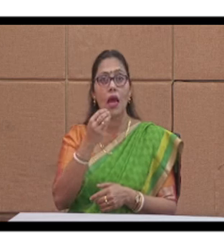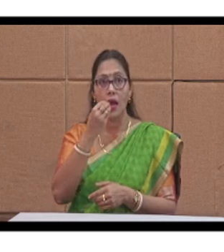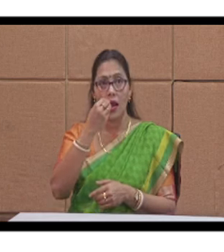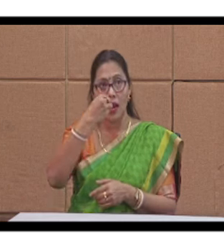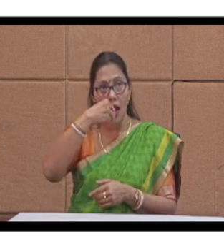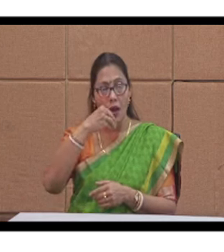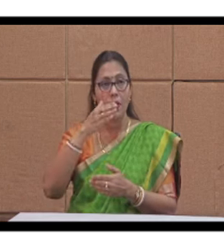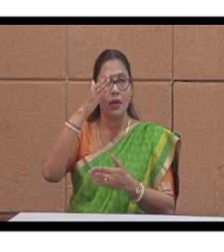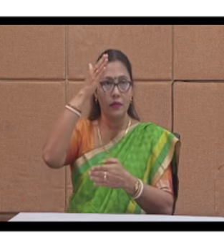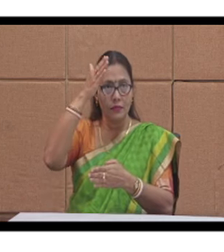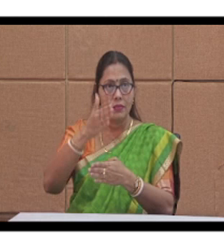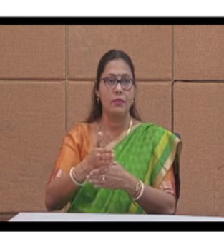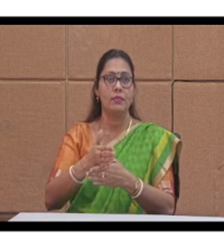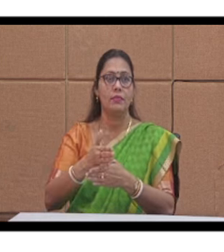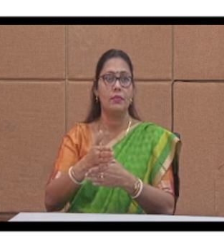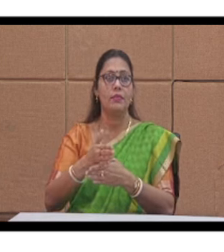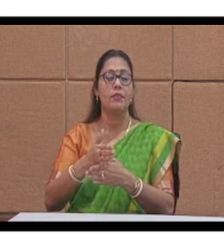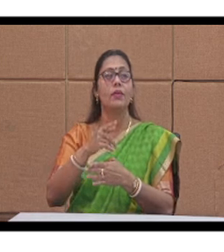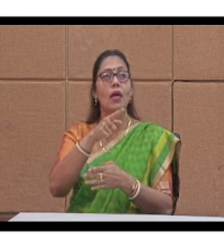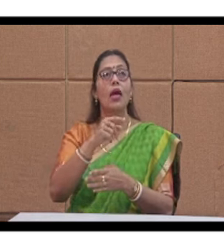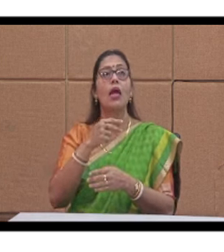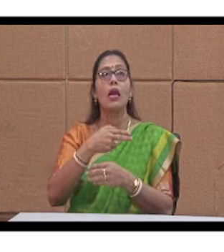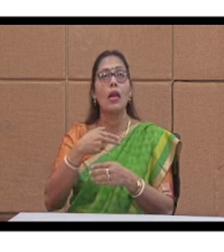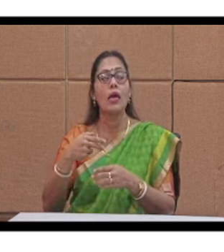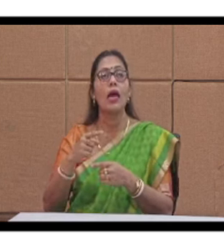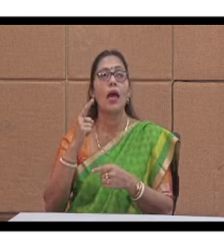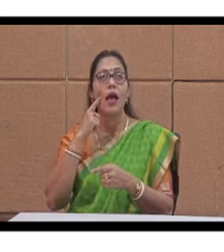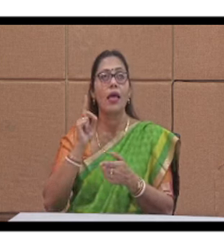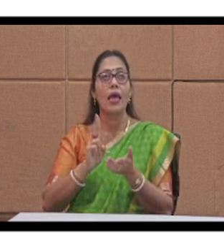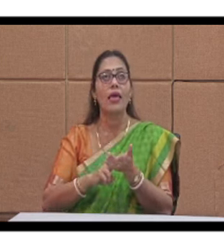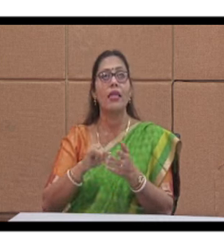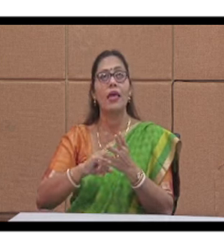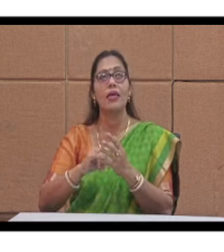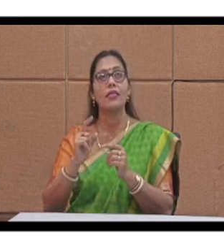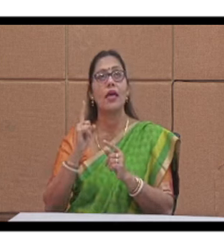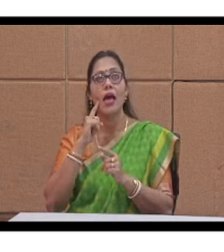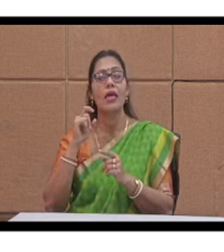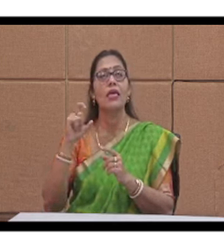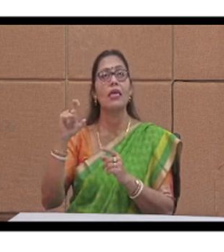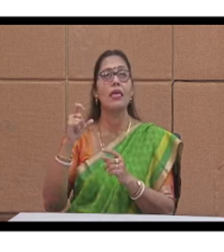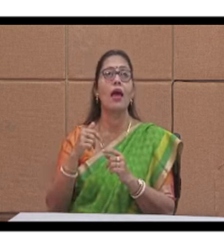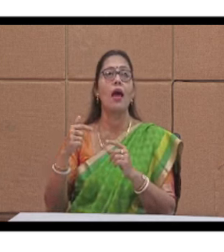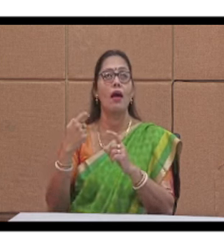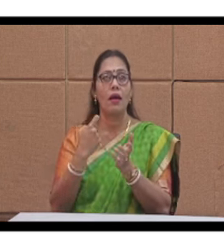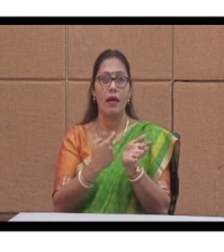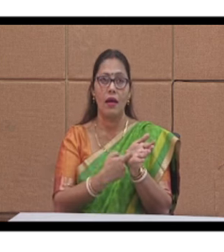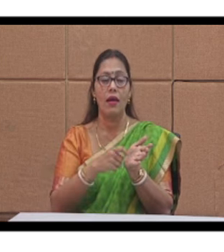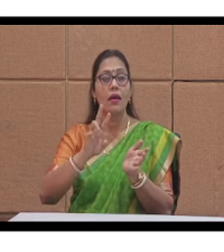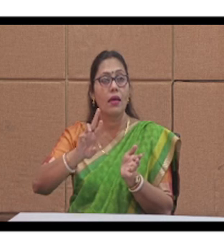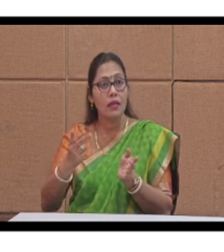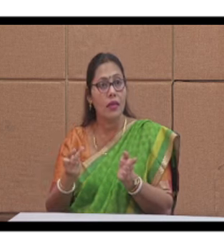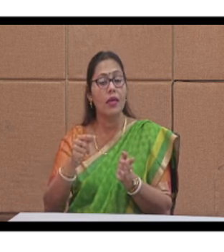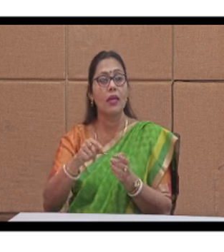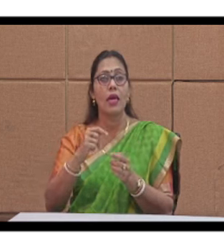খাদ্যকে কাটি এর নাম ইনসিজার পরের দাঁতটা